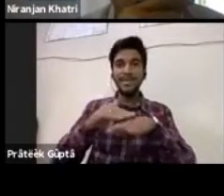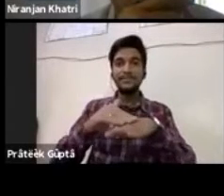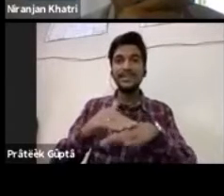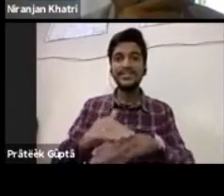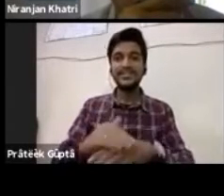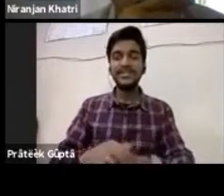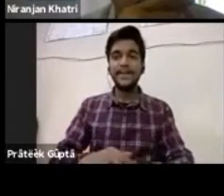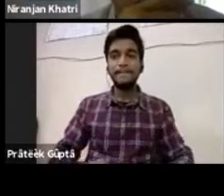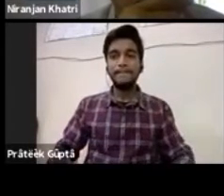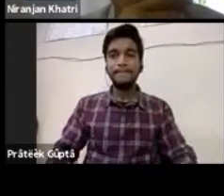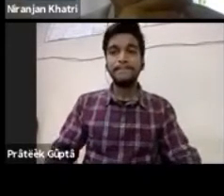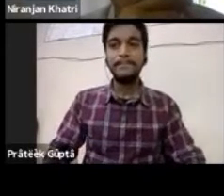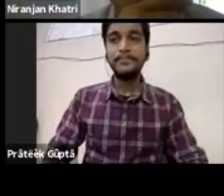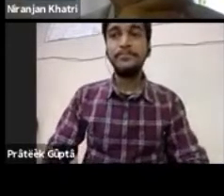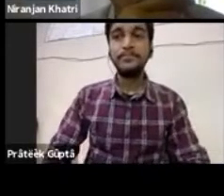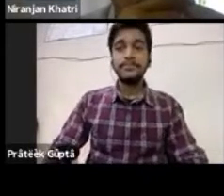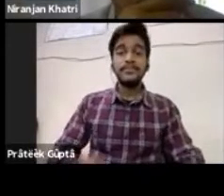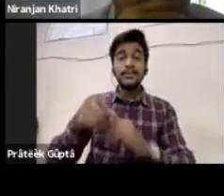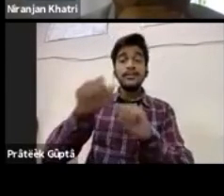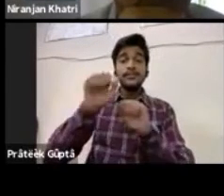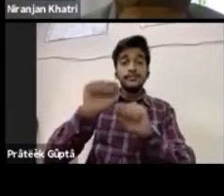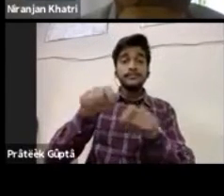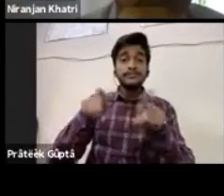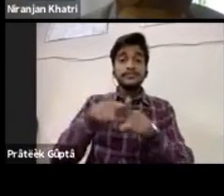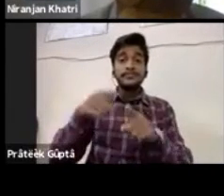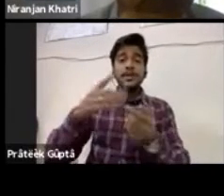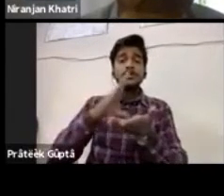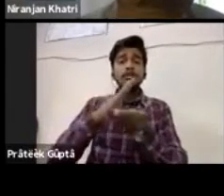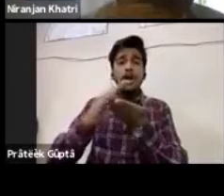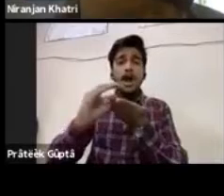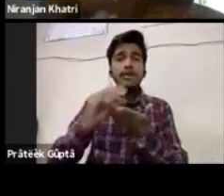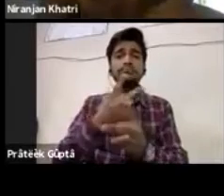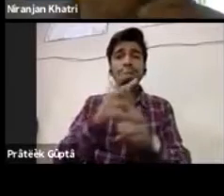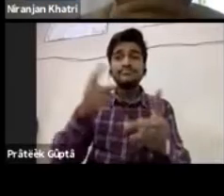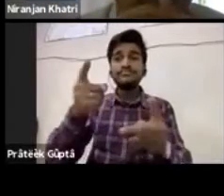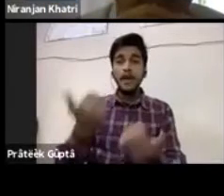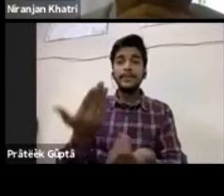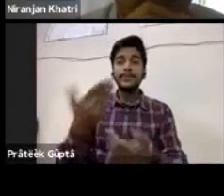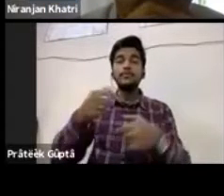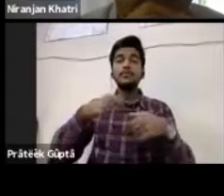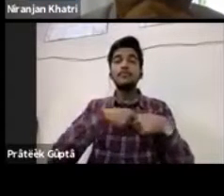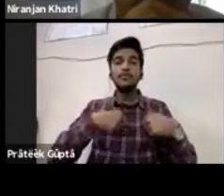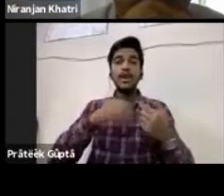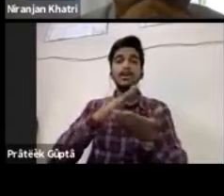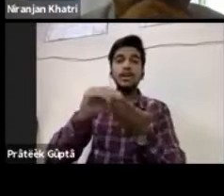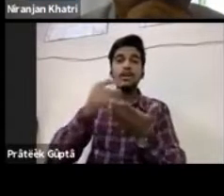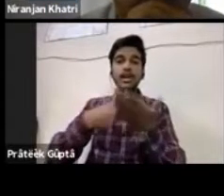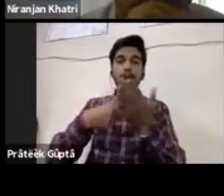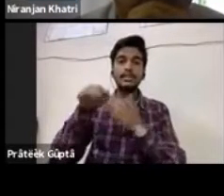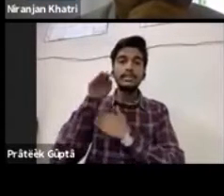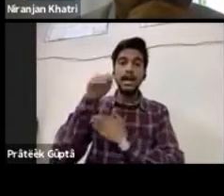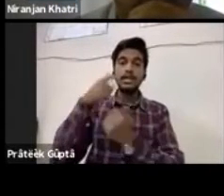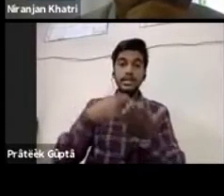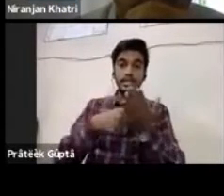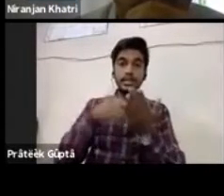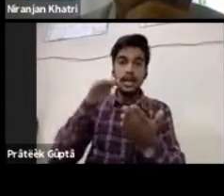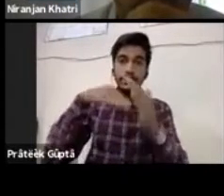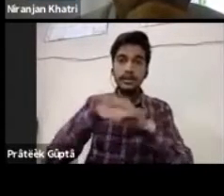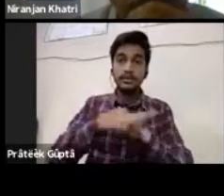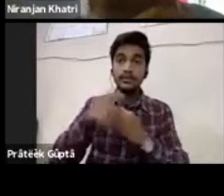एक पंचायती राज के ट्रेनिंग सेंटर में, क्योंकि मेरी पोस्टिंग है तो मैं राइट ऑफ पर्सन विद डिसेबिलिटी एक्ट के